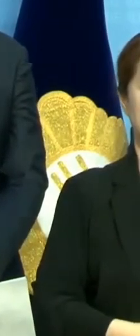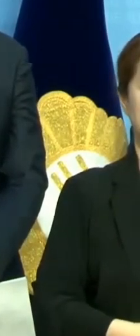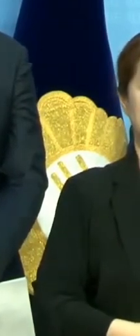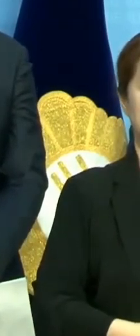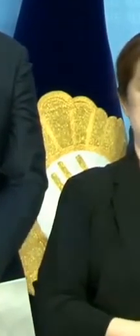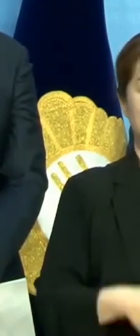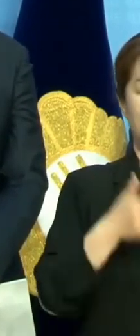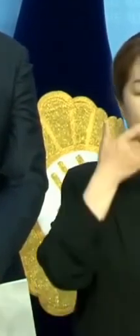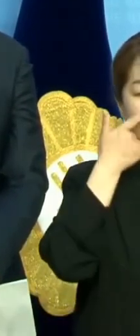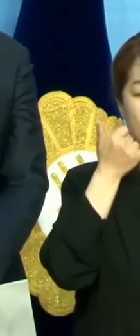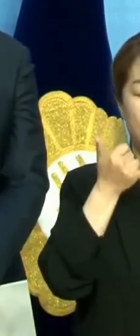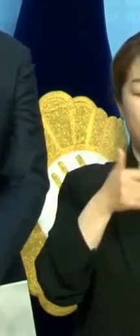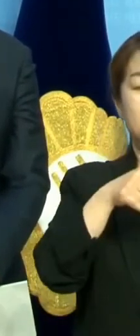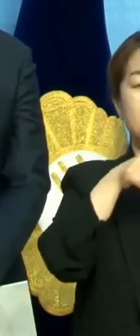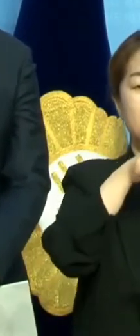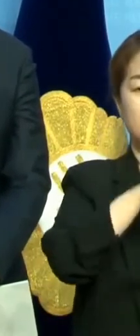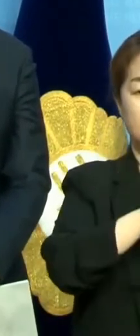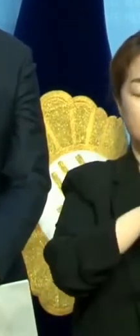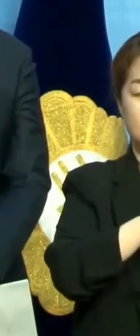부모된 마음에서